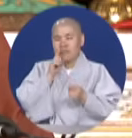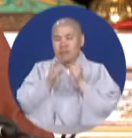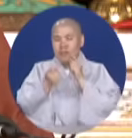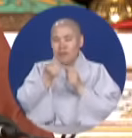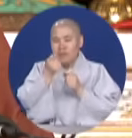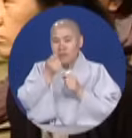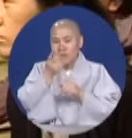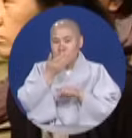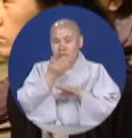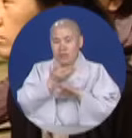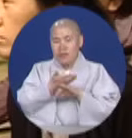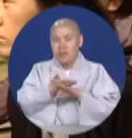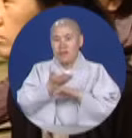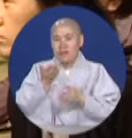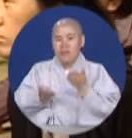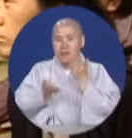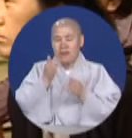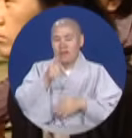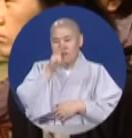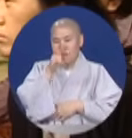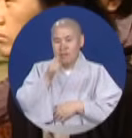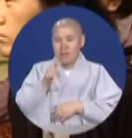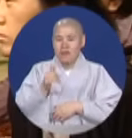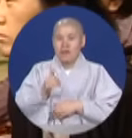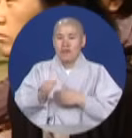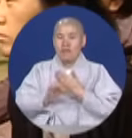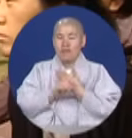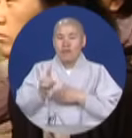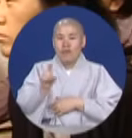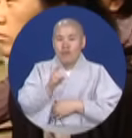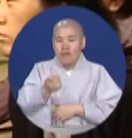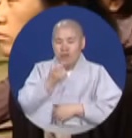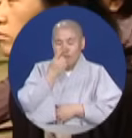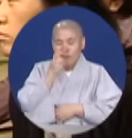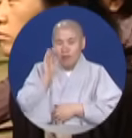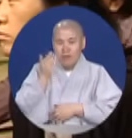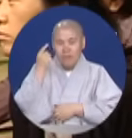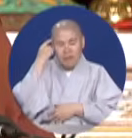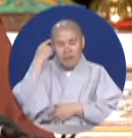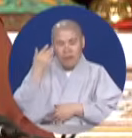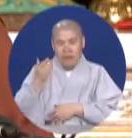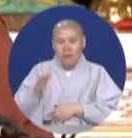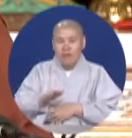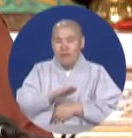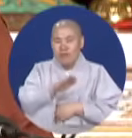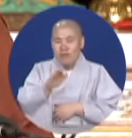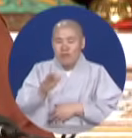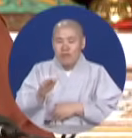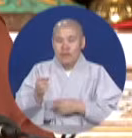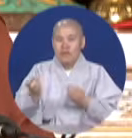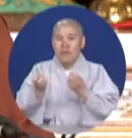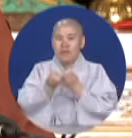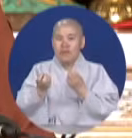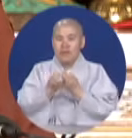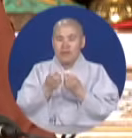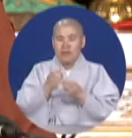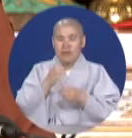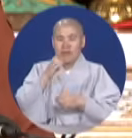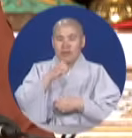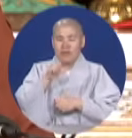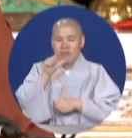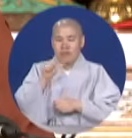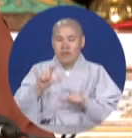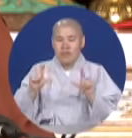겁니다. 그래서 이걸 어떻게 배우느냐? 그러면 우리들은 어떻게 해야 되는가? 45년이 맞나? 49년이 맞나? 어떻게